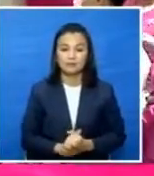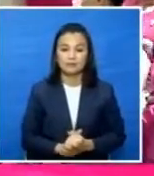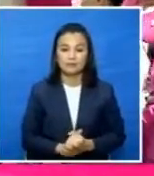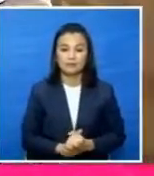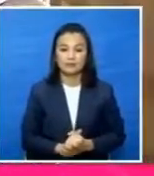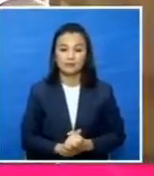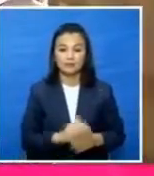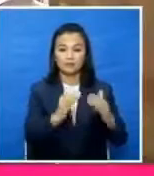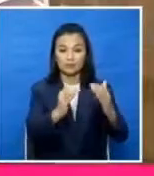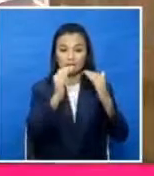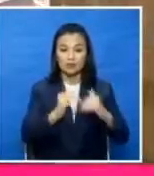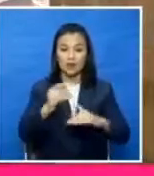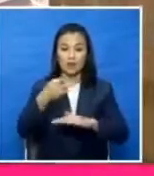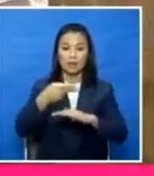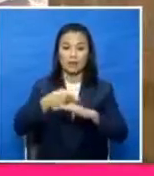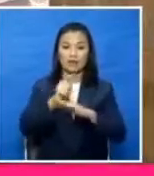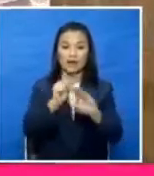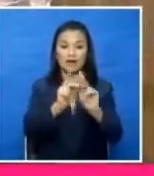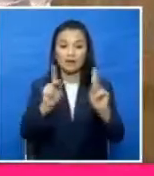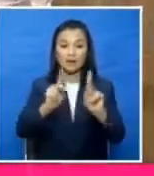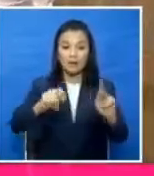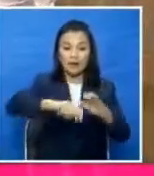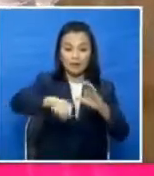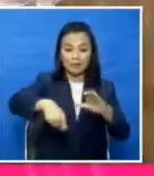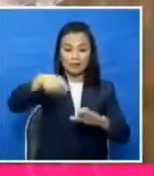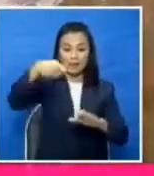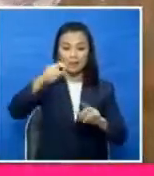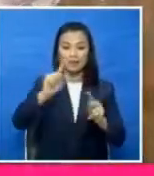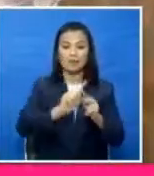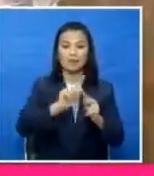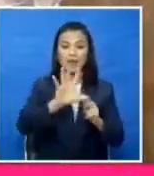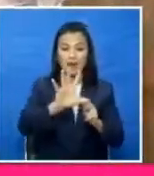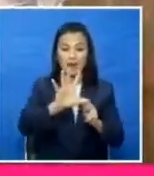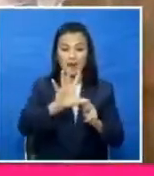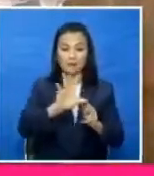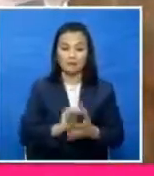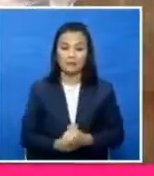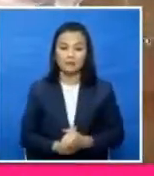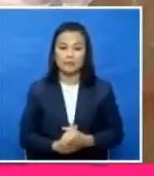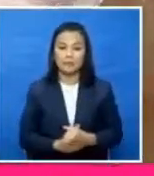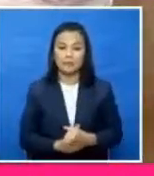ต่อไปประธานกรรมการสุ่มตักลูกบอลครั้งที่5